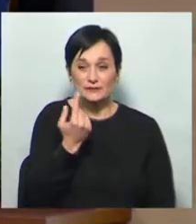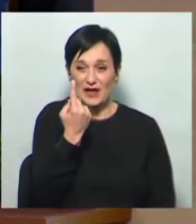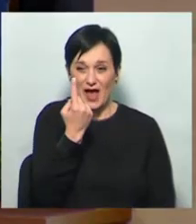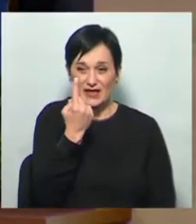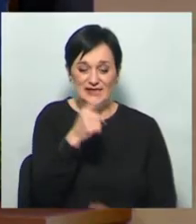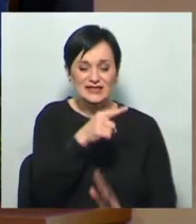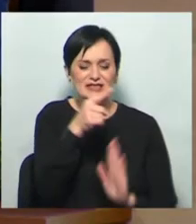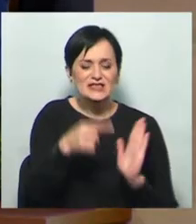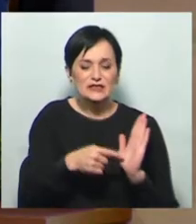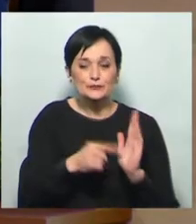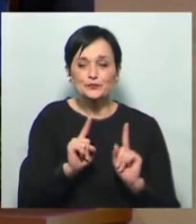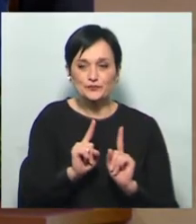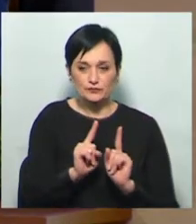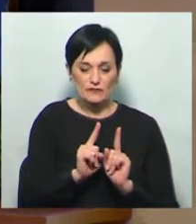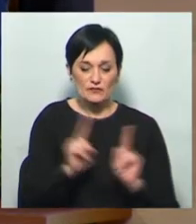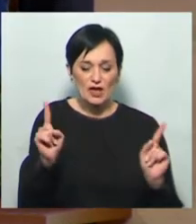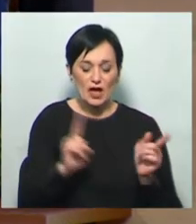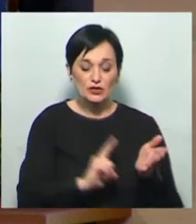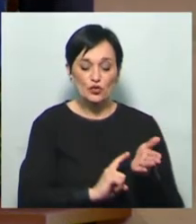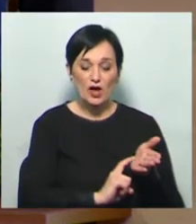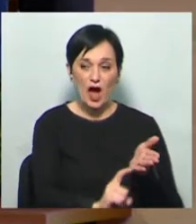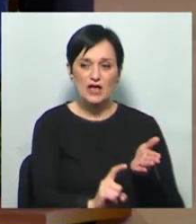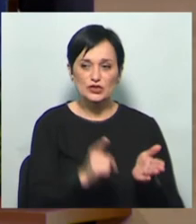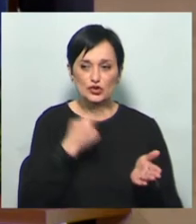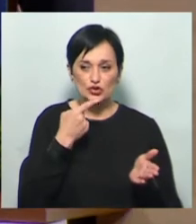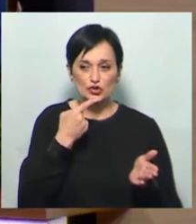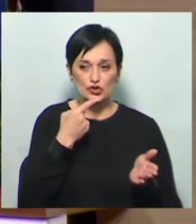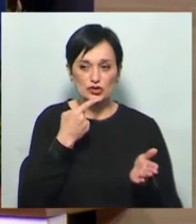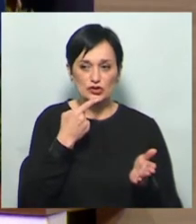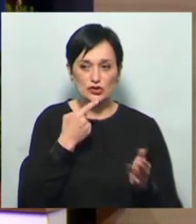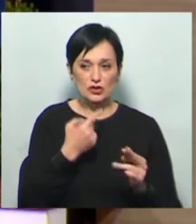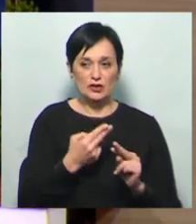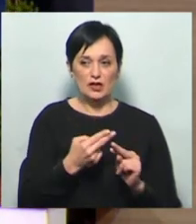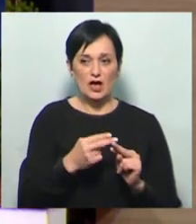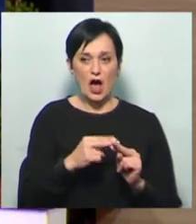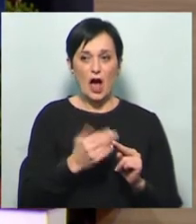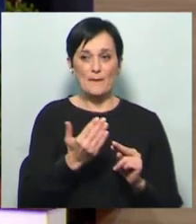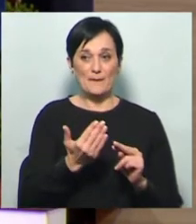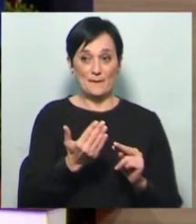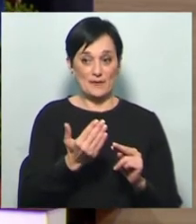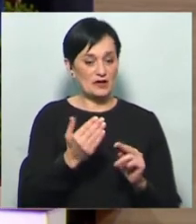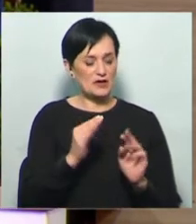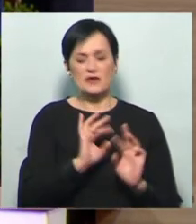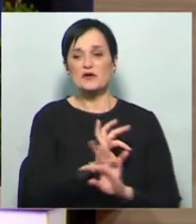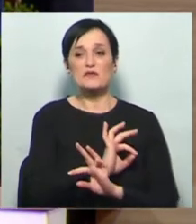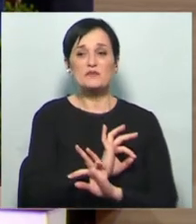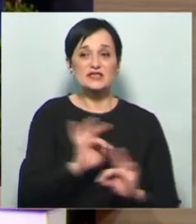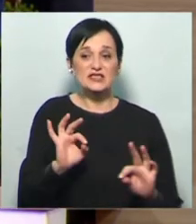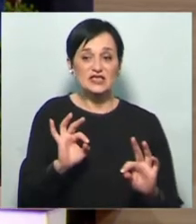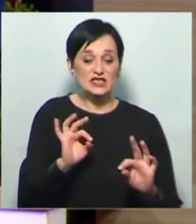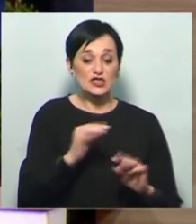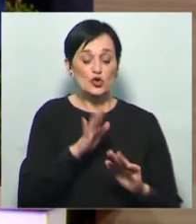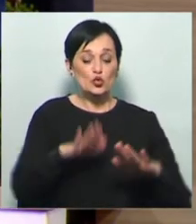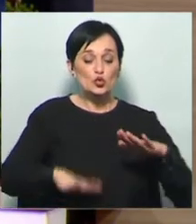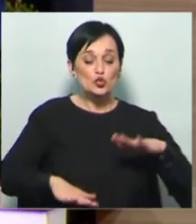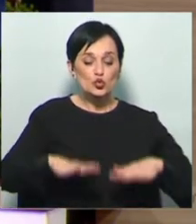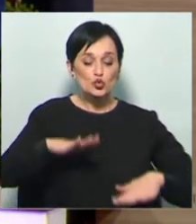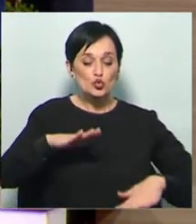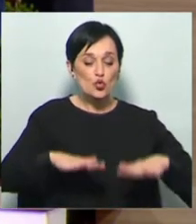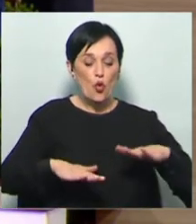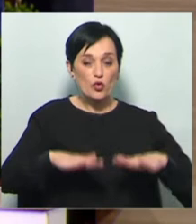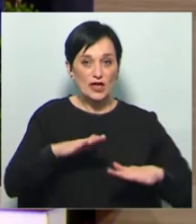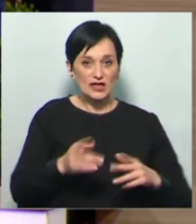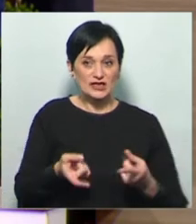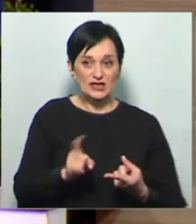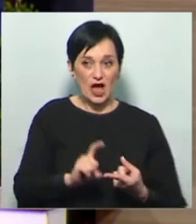საკითხი მინდა განსაკუთრებით ხაზე გაუსვა, წყინვალე სათქოთ ვიქტორინა, წონასთან დაკავშირებით.